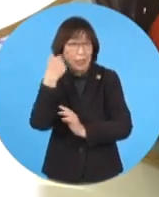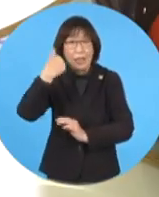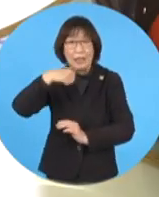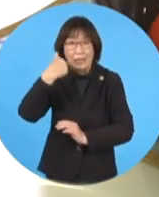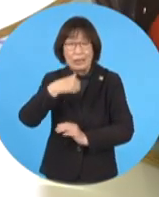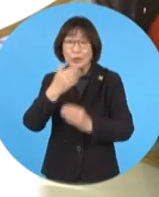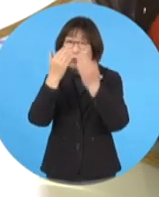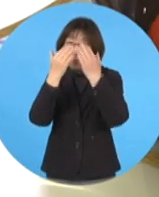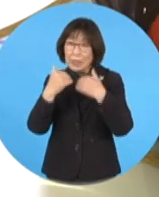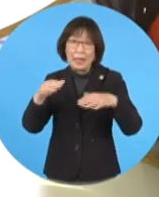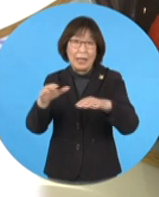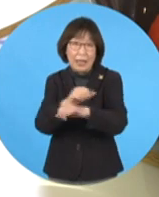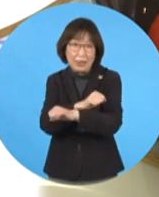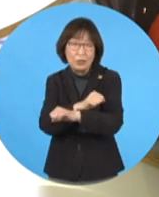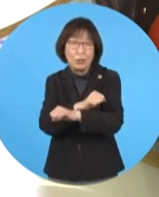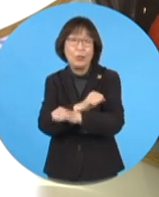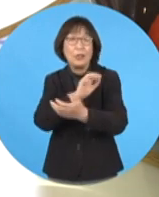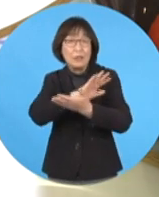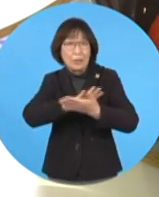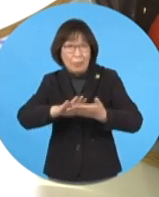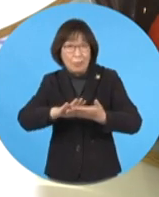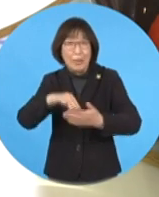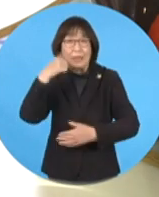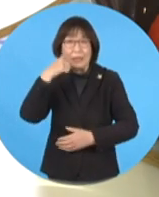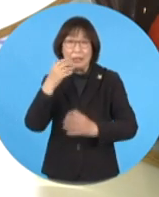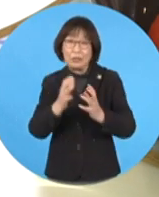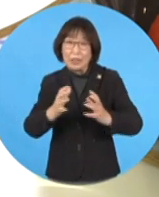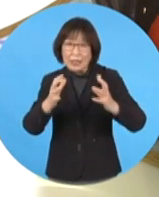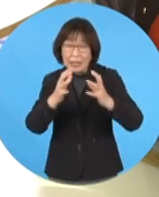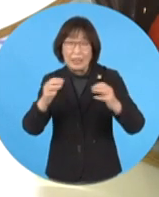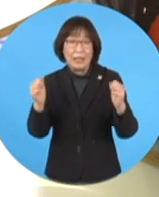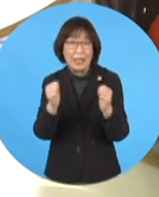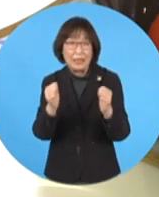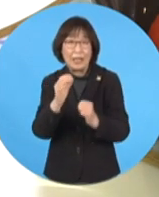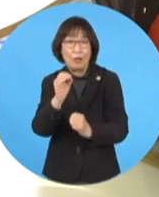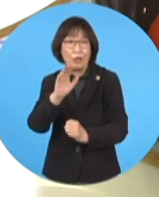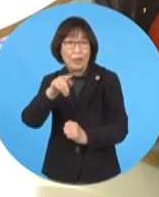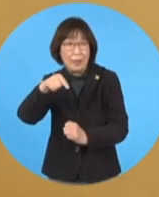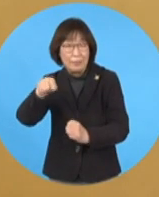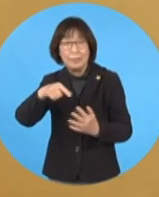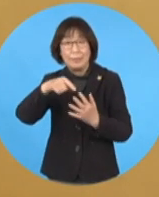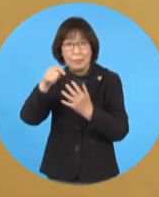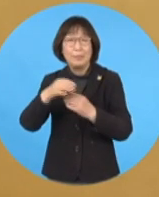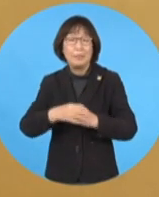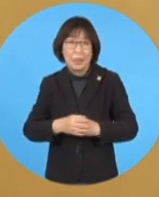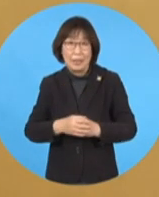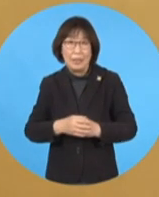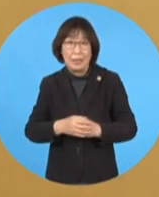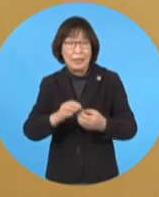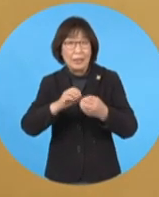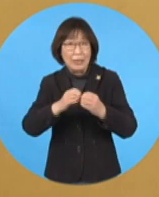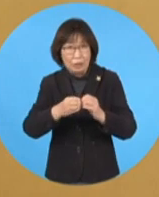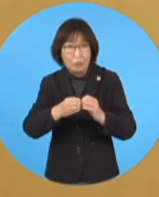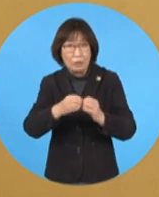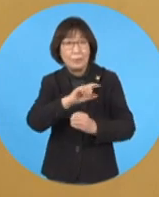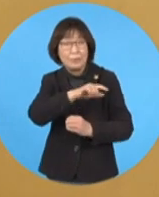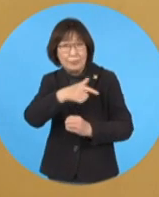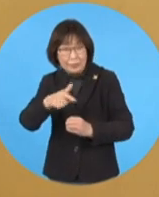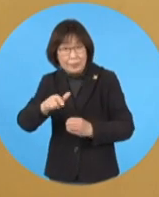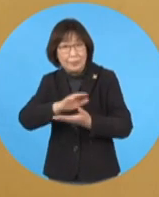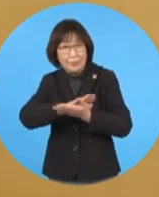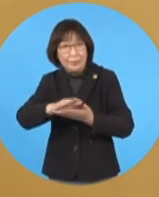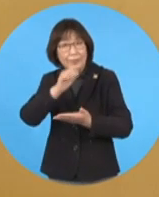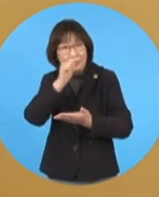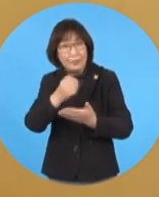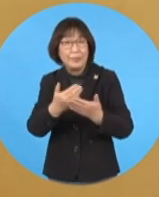消さっぱり夏野菜の冷製おでんが選ばれました。 彩りが良くなるようにたくさんの色